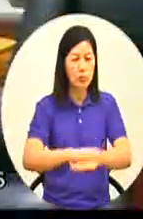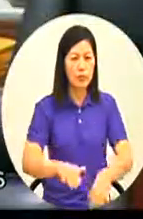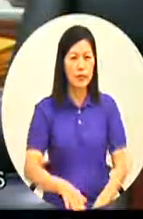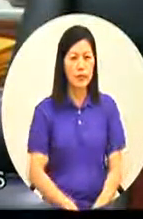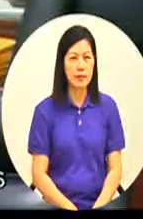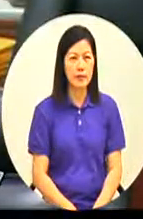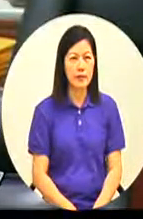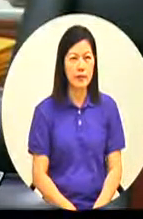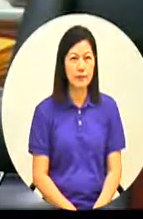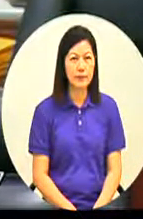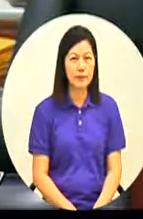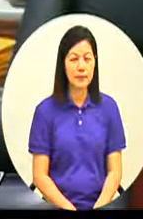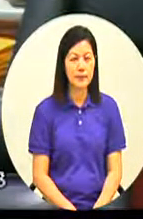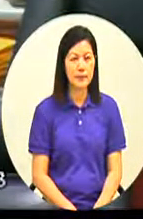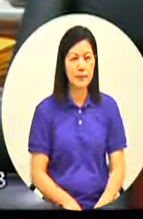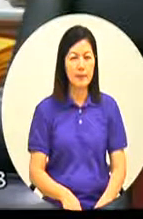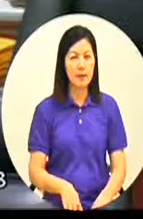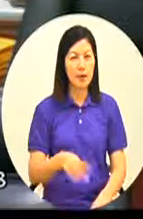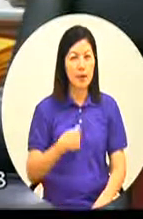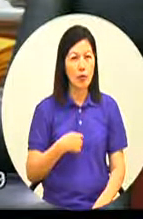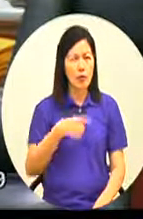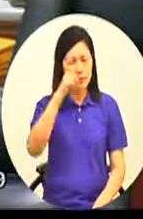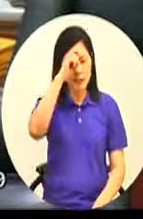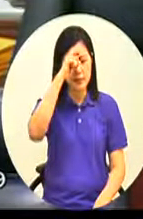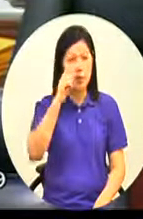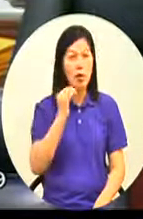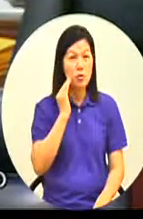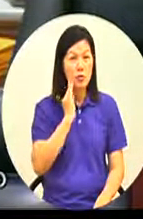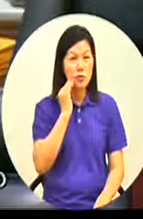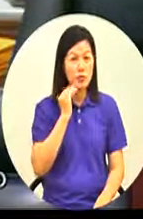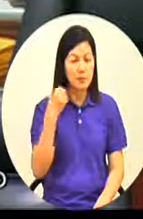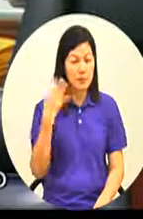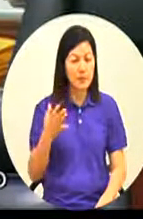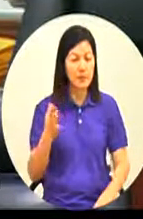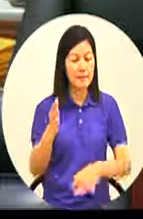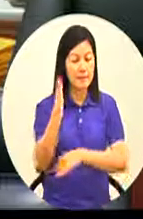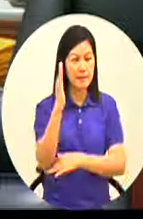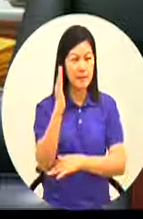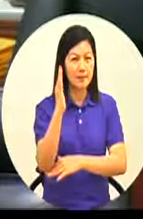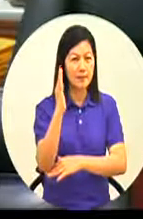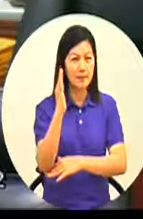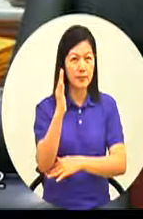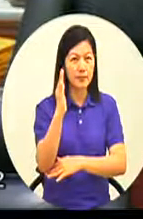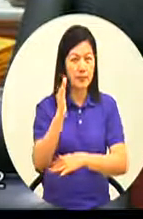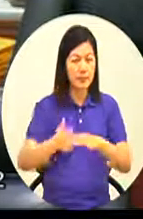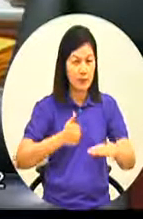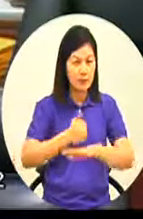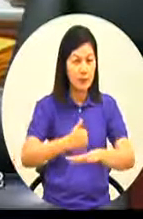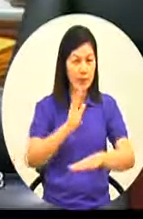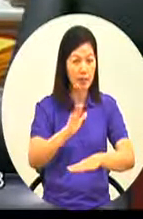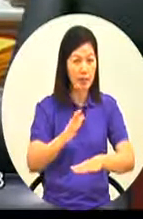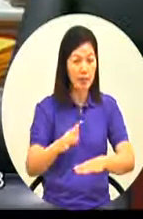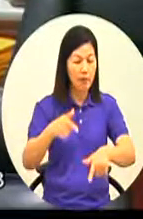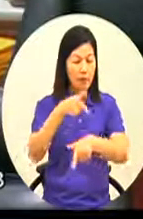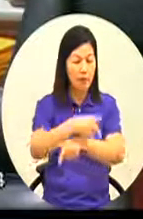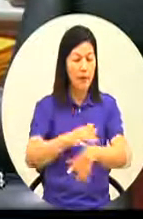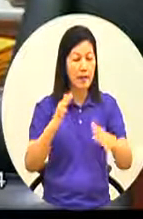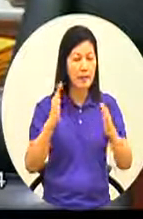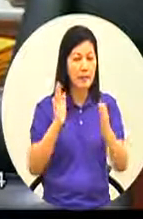对，时间有限哦。本席是希望说，既然我们新政府新的南向政策，那